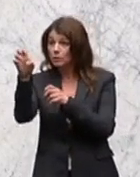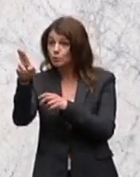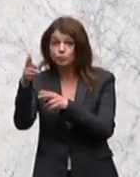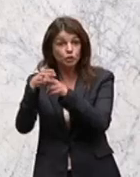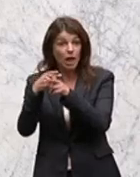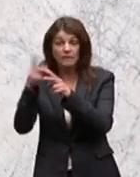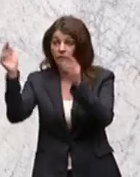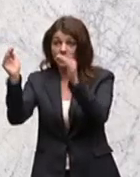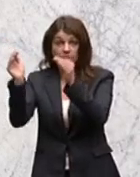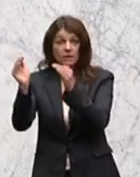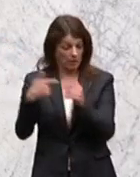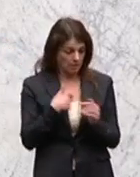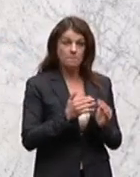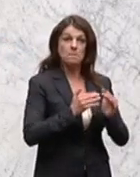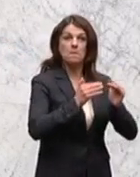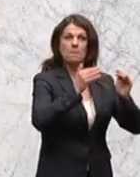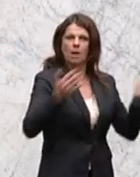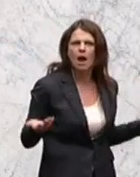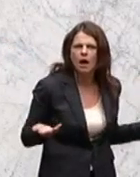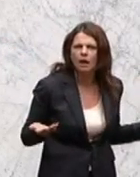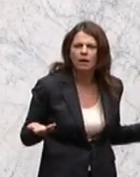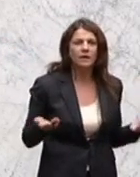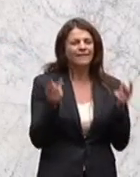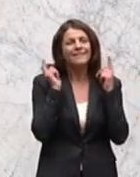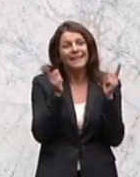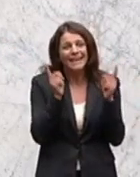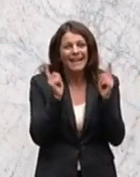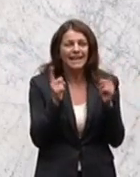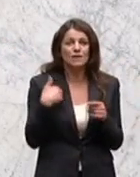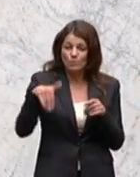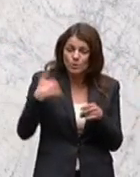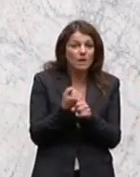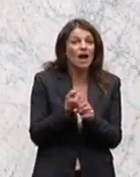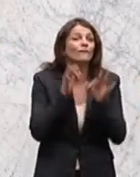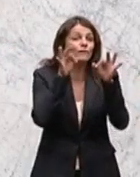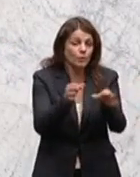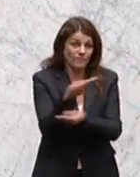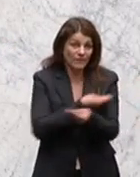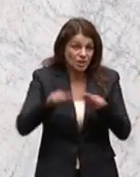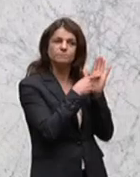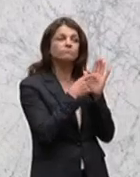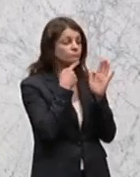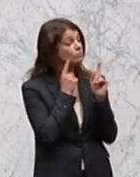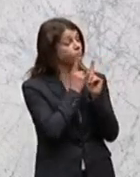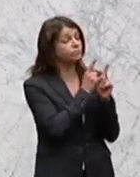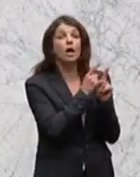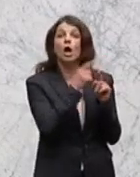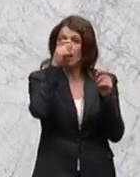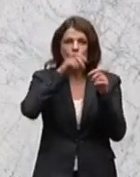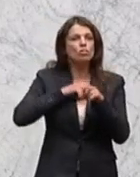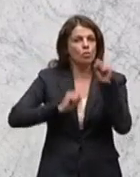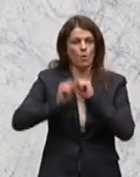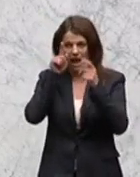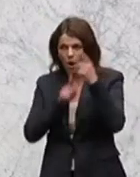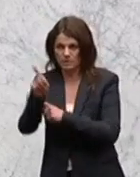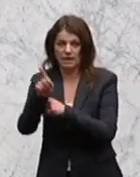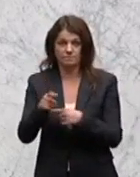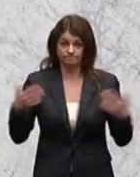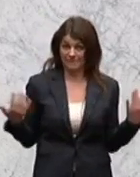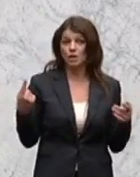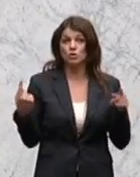Bundeskanzlers zu beenden. Laut letzter EU-Wirtschaftsprognose liegt Österreich jetzt nur mehr auf Platz 21 von